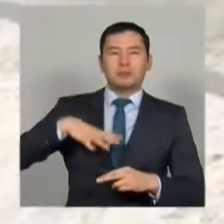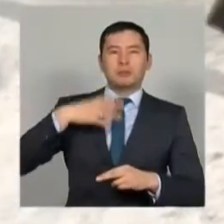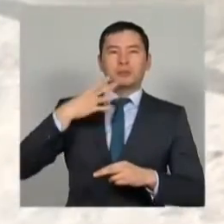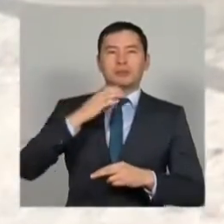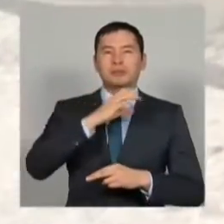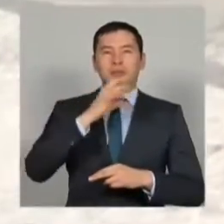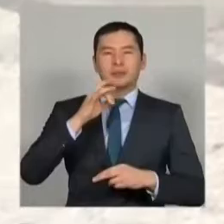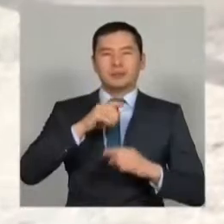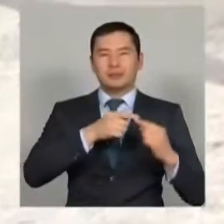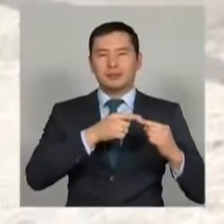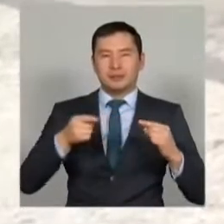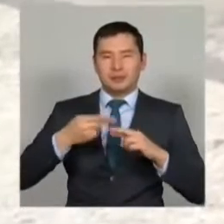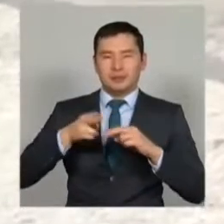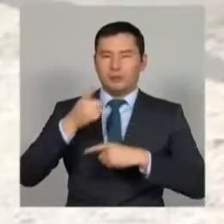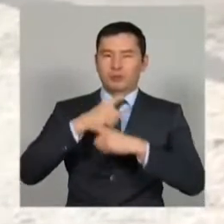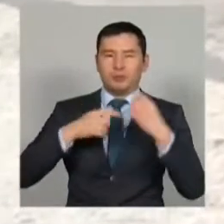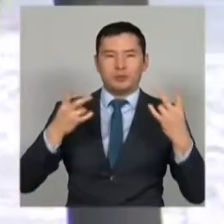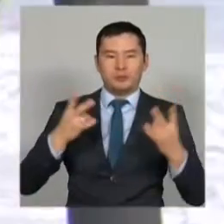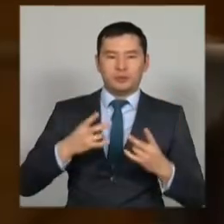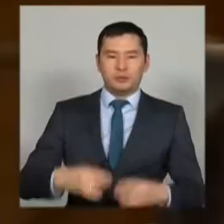оралуды ұсынып отыр.